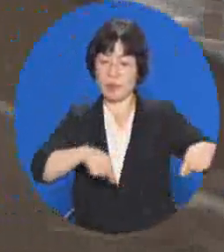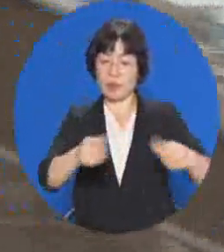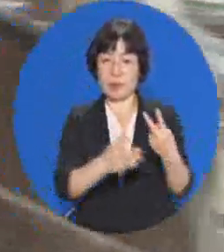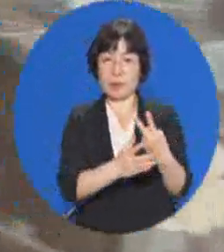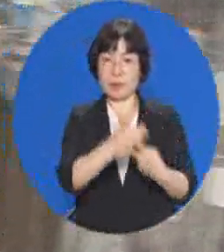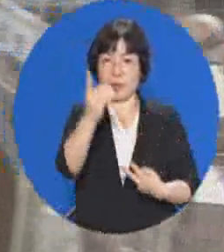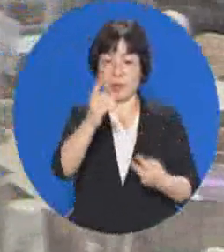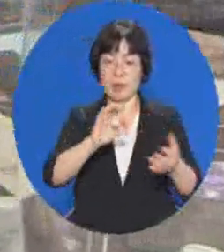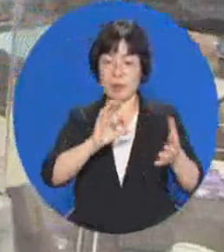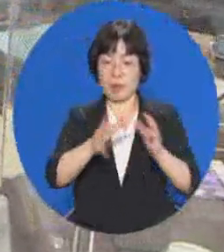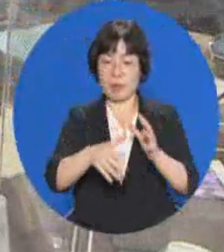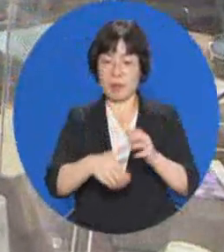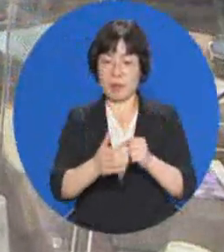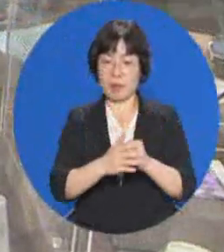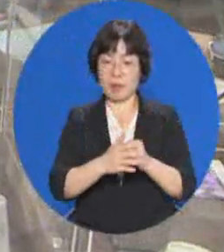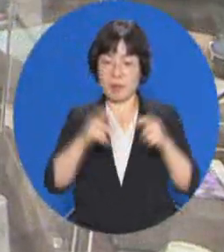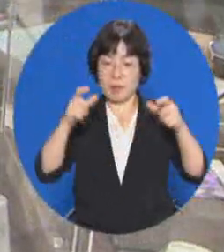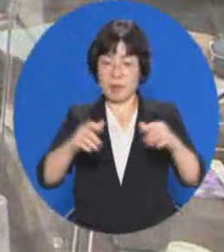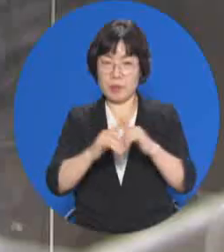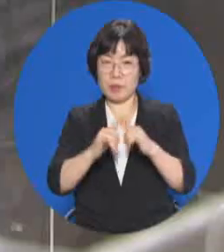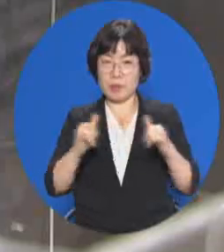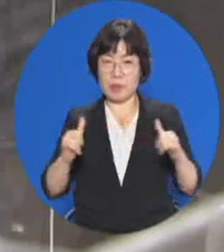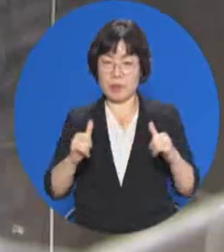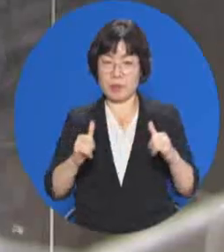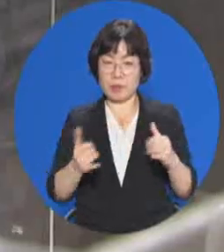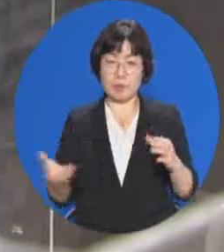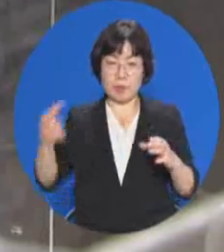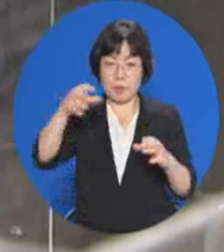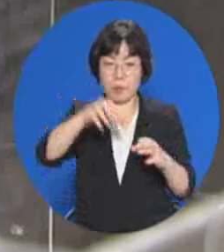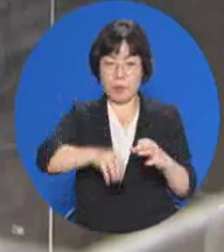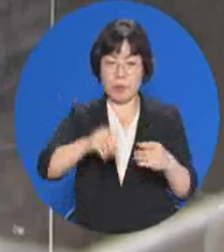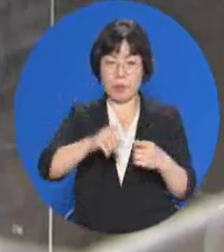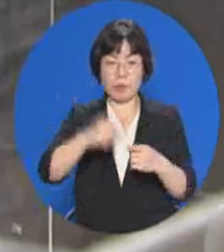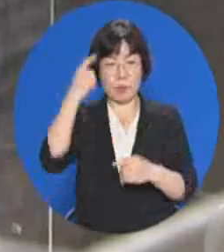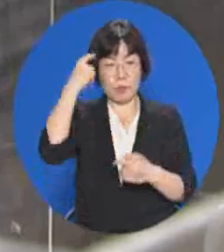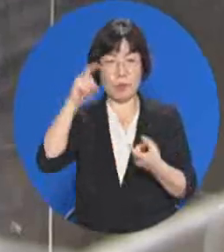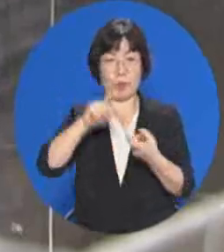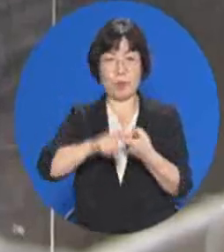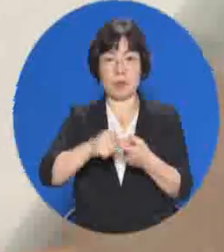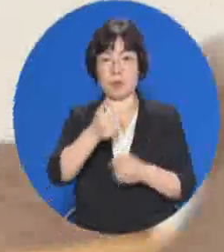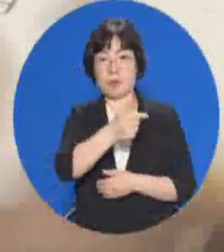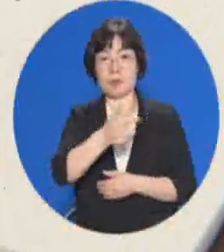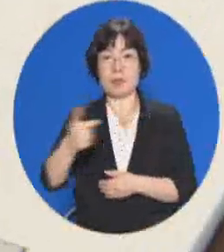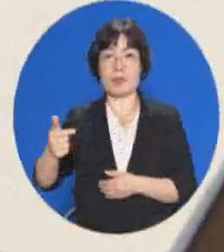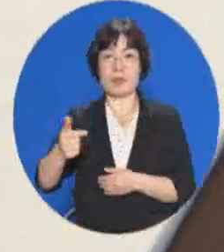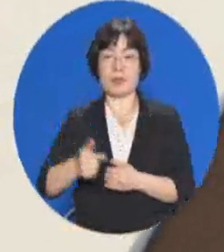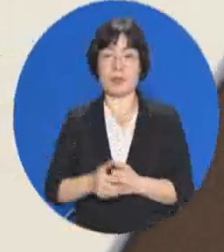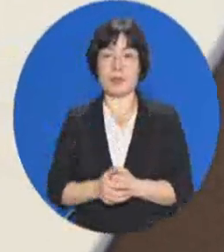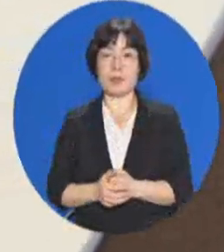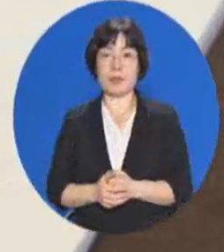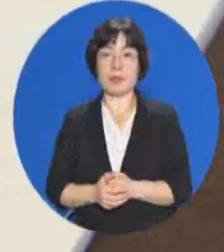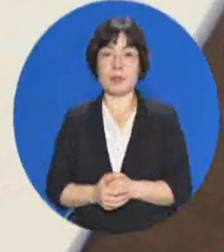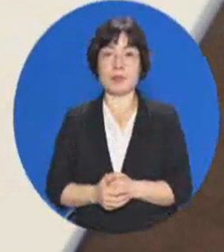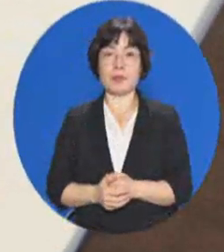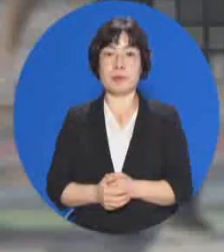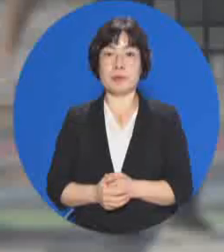과정에서 지역의 민심이 어떤 식으로 반영될 수 있을지 주목됩니다. MBC 뉴스 김지입니다.